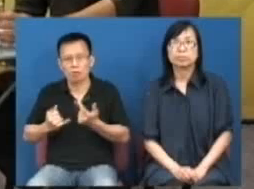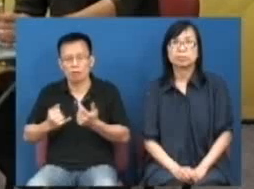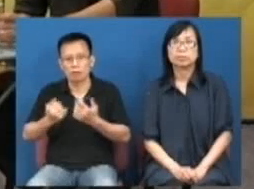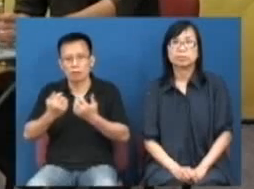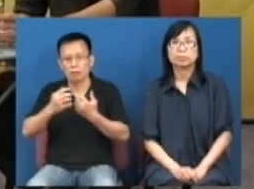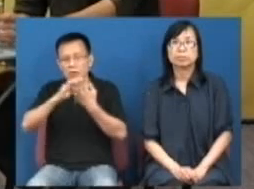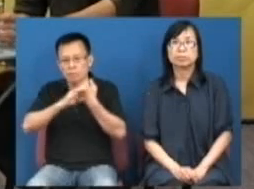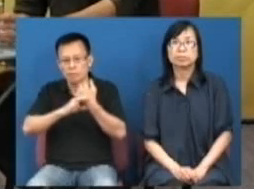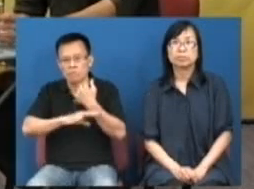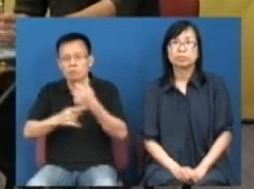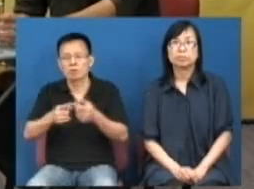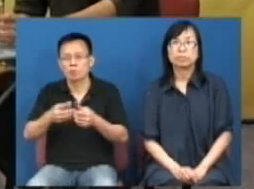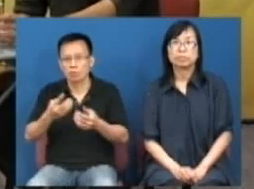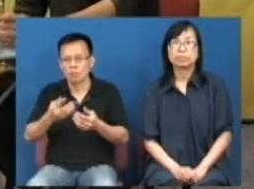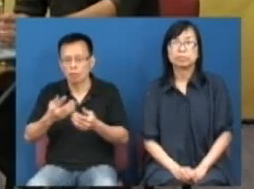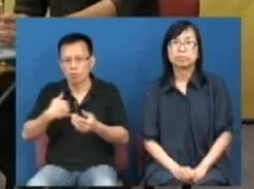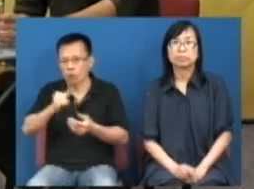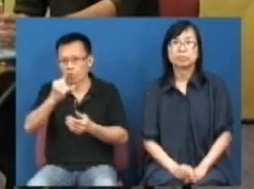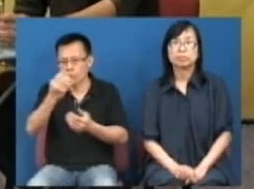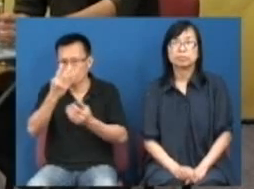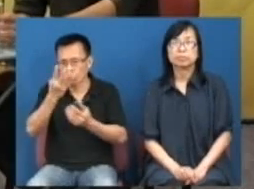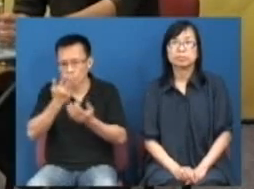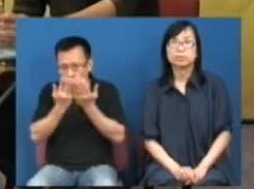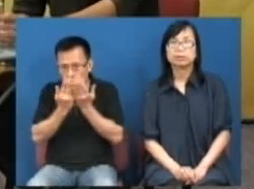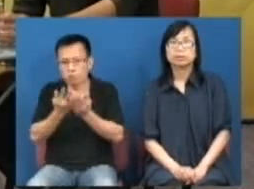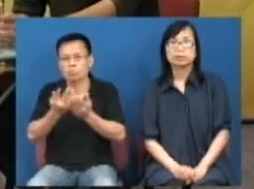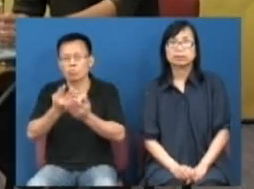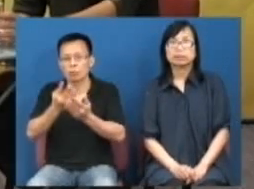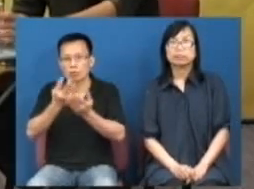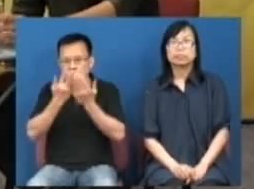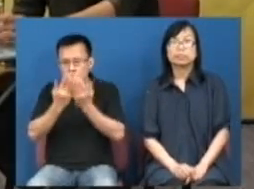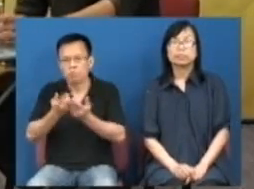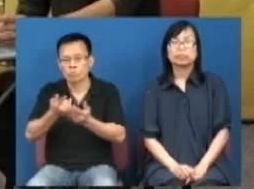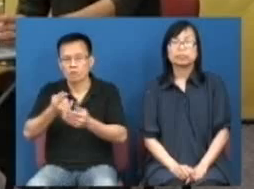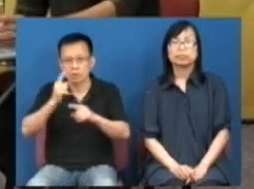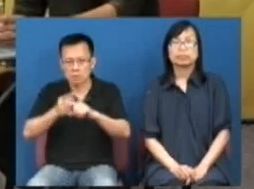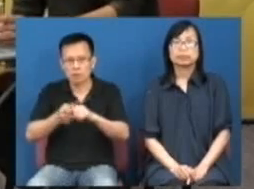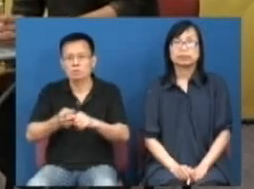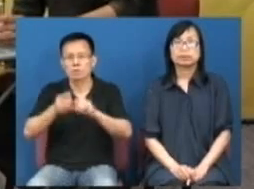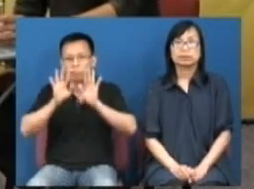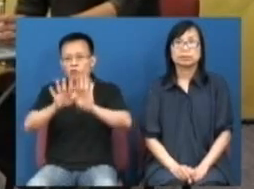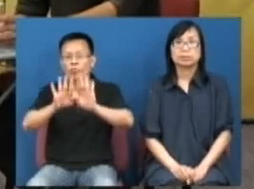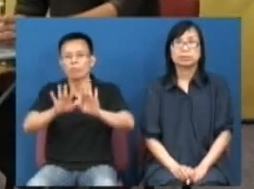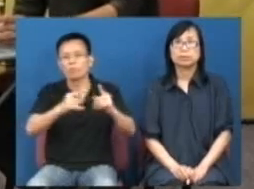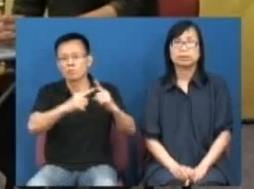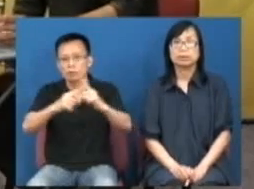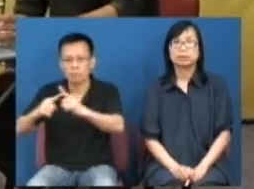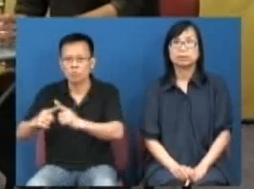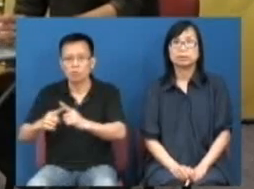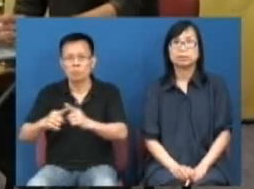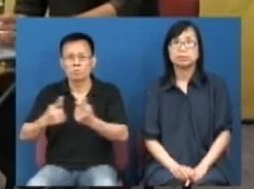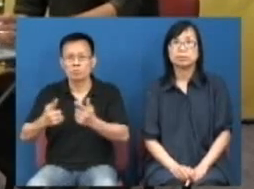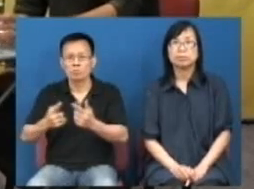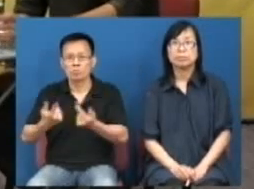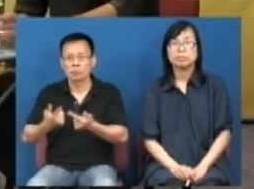後翻嚟咧。認真地、真真正正咁樣先至服務我哋人群，服務我哋市民，真係噶脱胎換